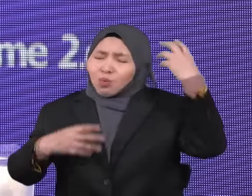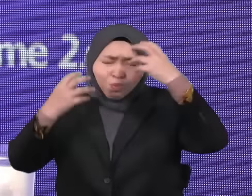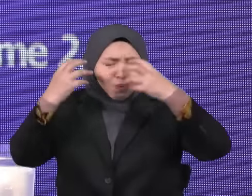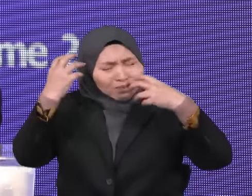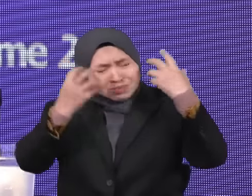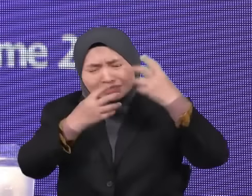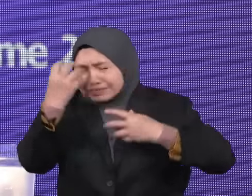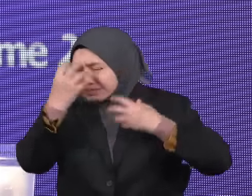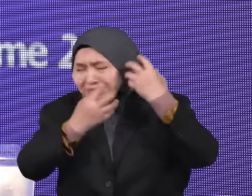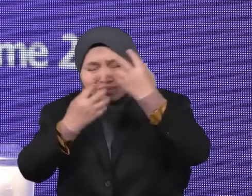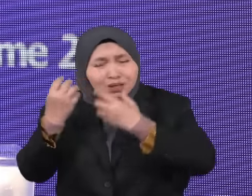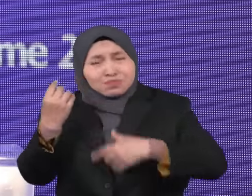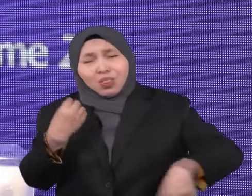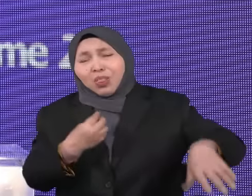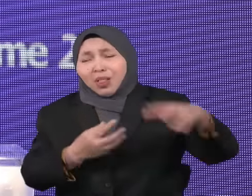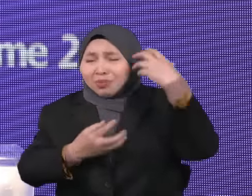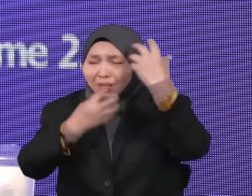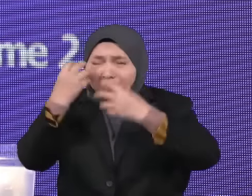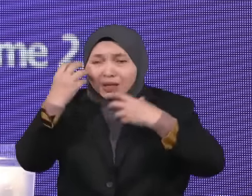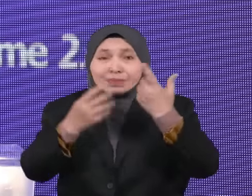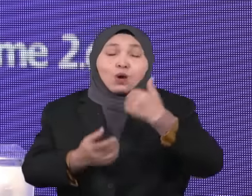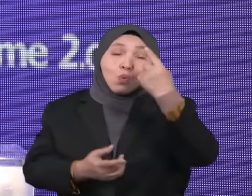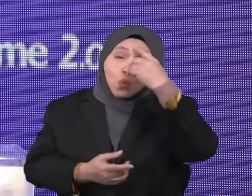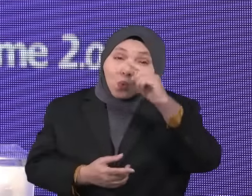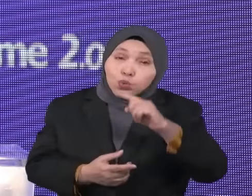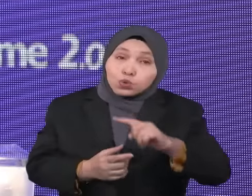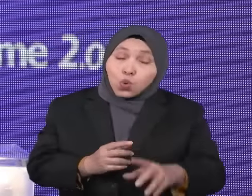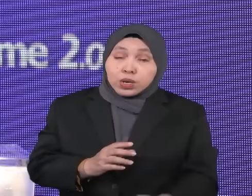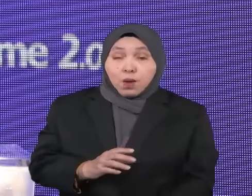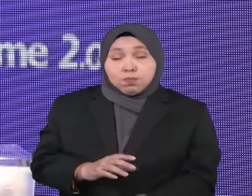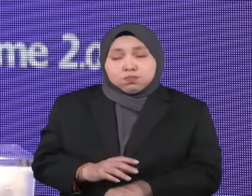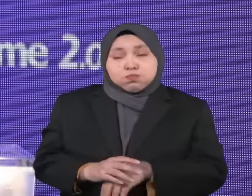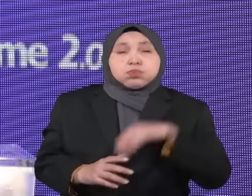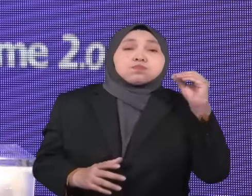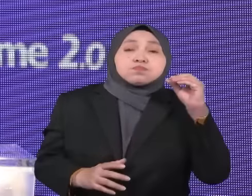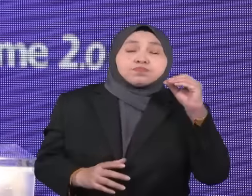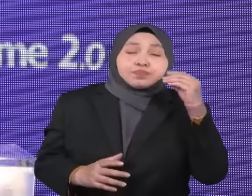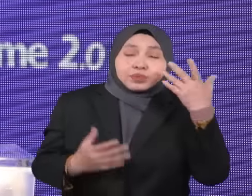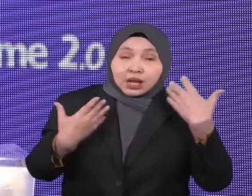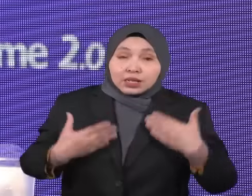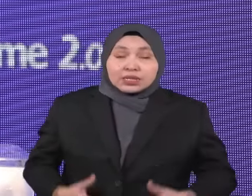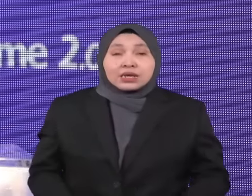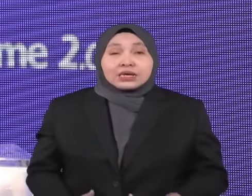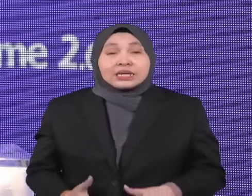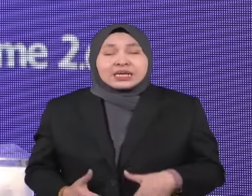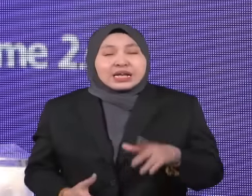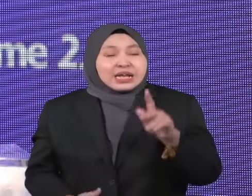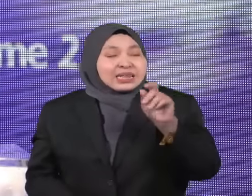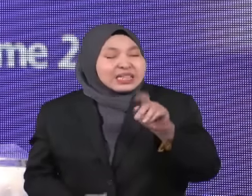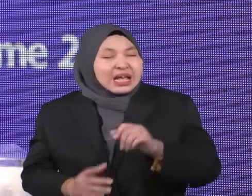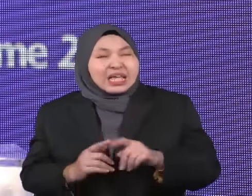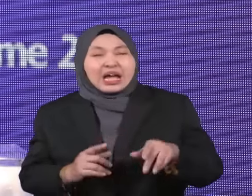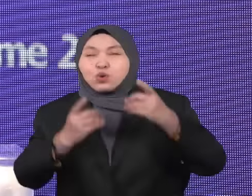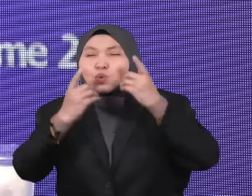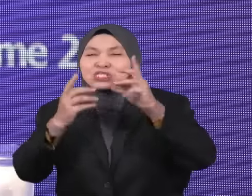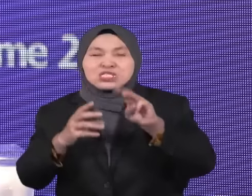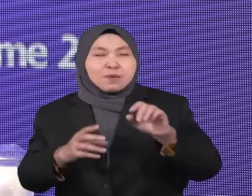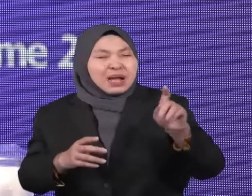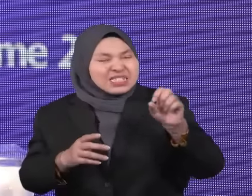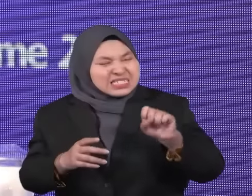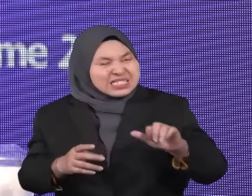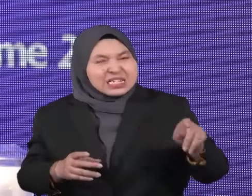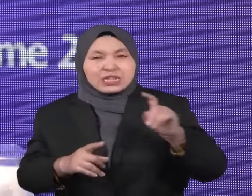dia asyik berpusing-pusing untuk mengeluarkan dirinya daripada ketagihan, daripada dosa maksiat.